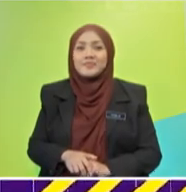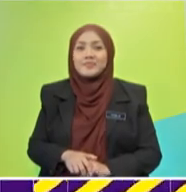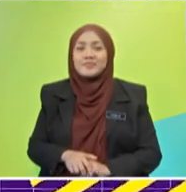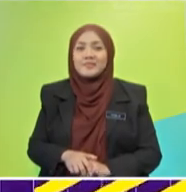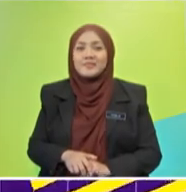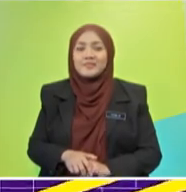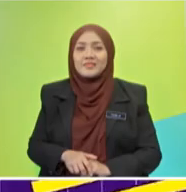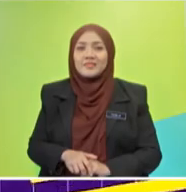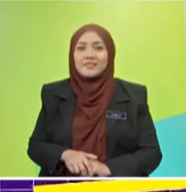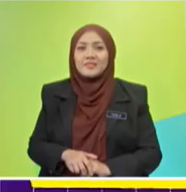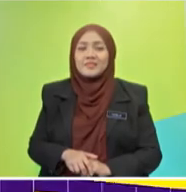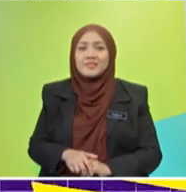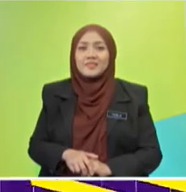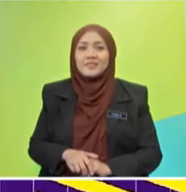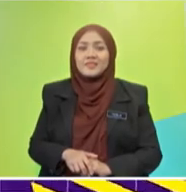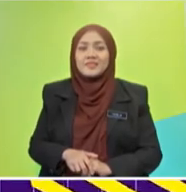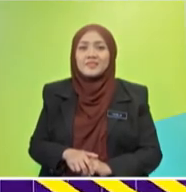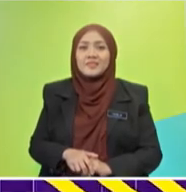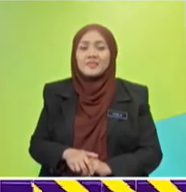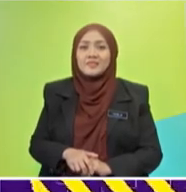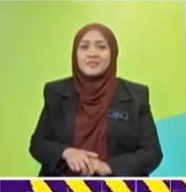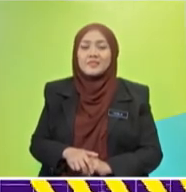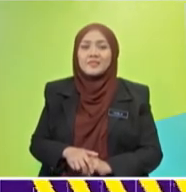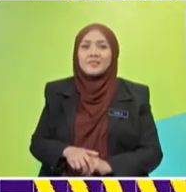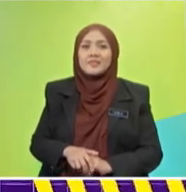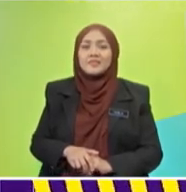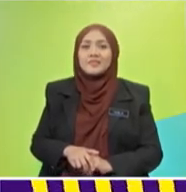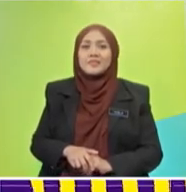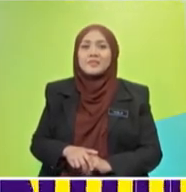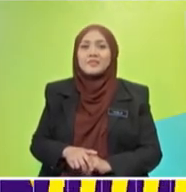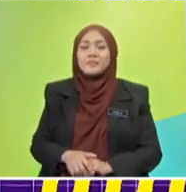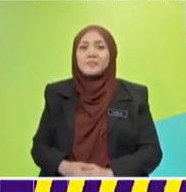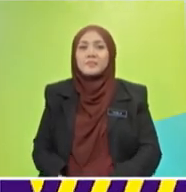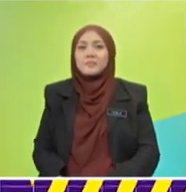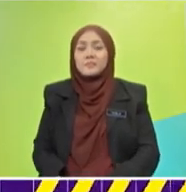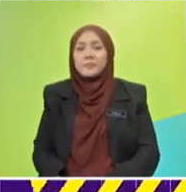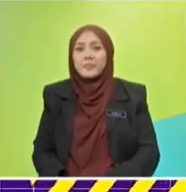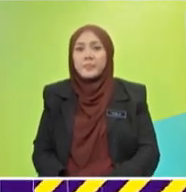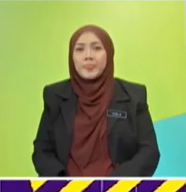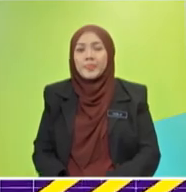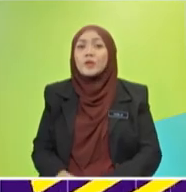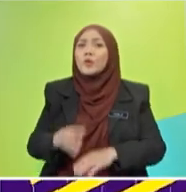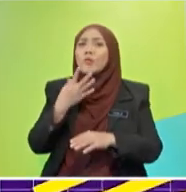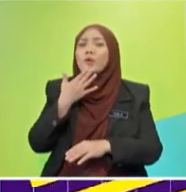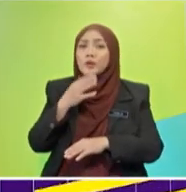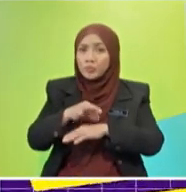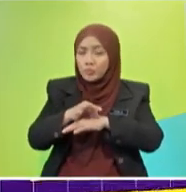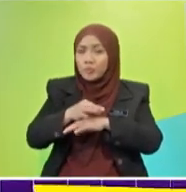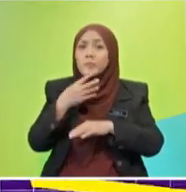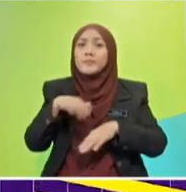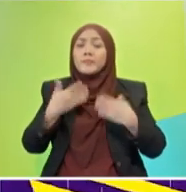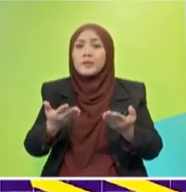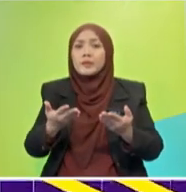nampaknya satpam Oke kita pagi ya peluang kepada dia warna kulit dia macam mana